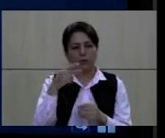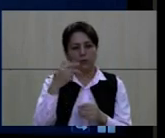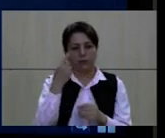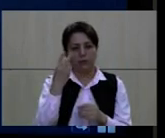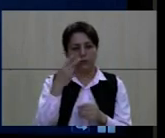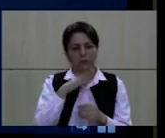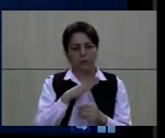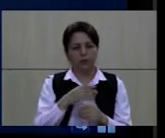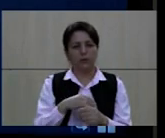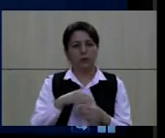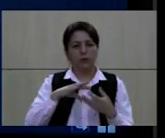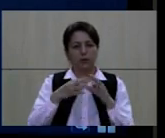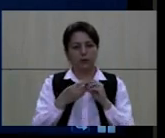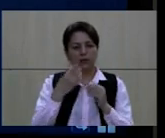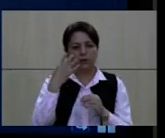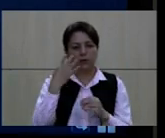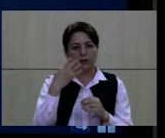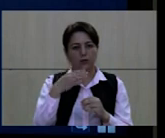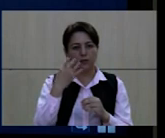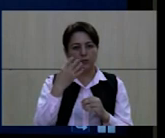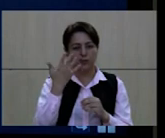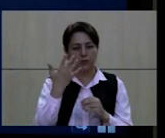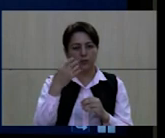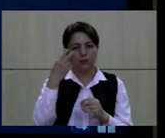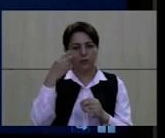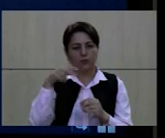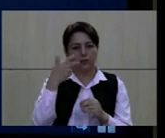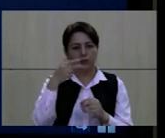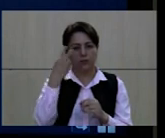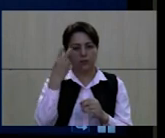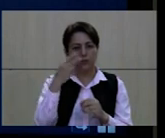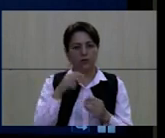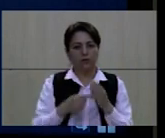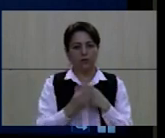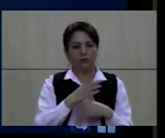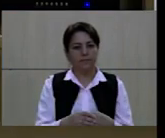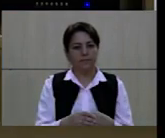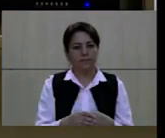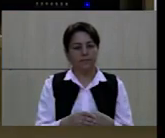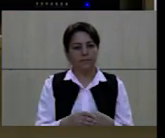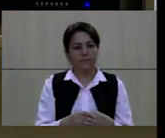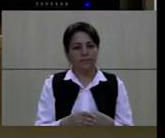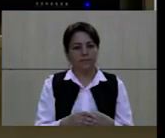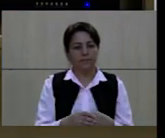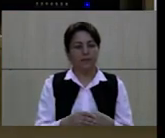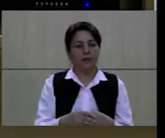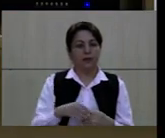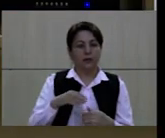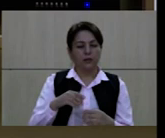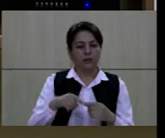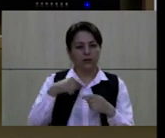Ana, natija 45 dan 32 hosil bo'ldi. Keyingi